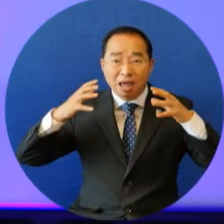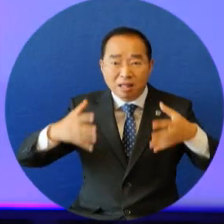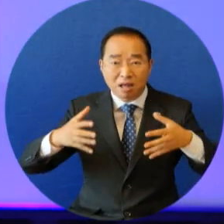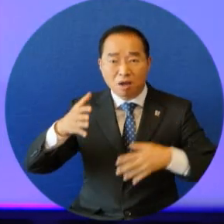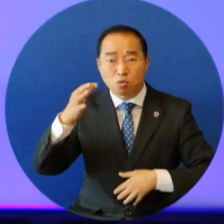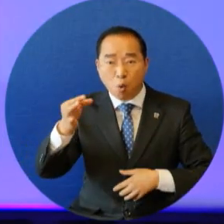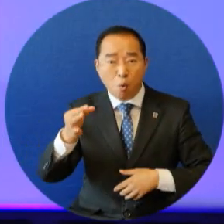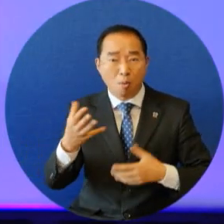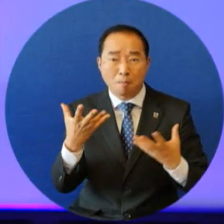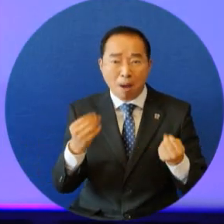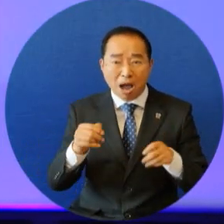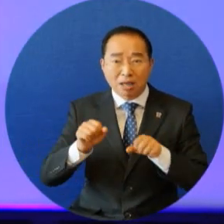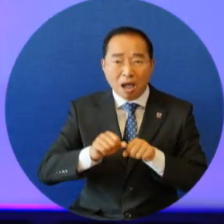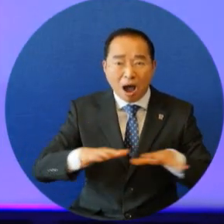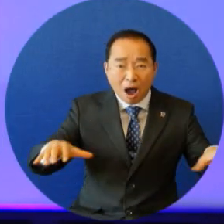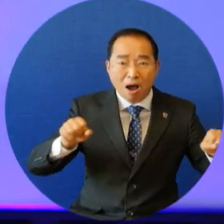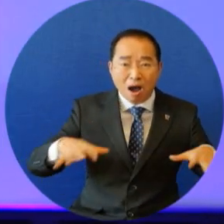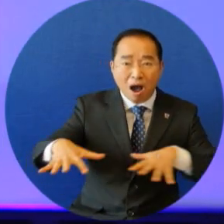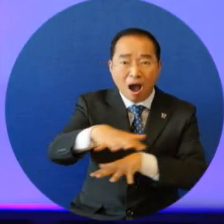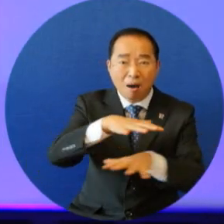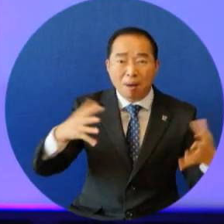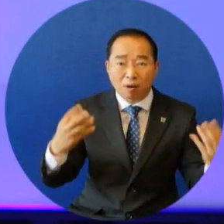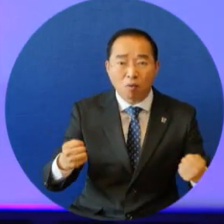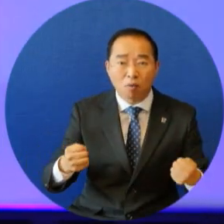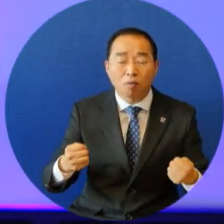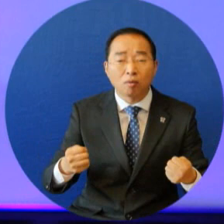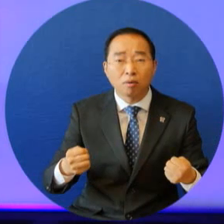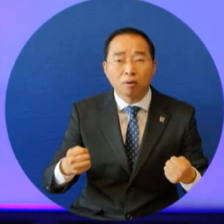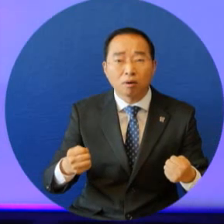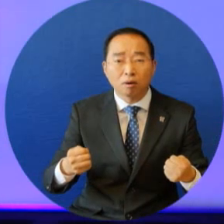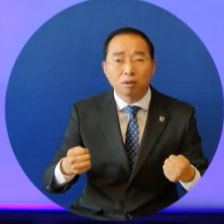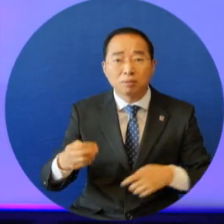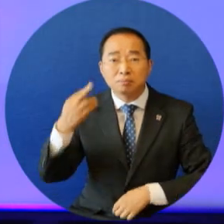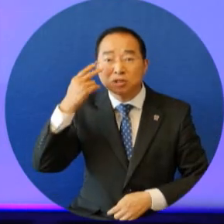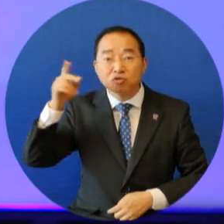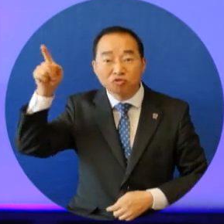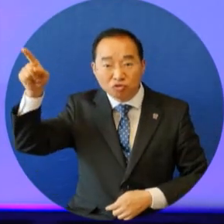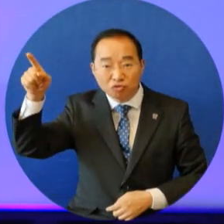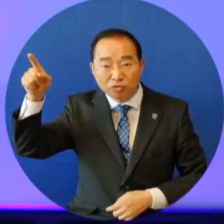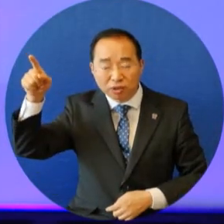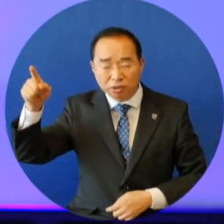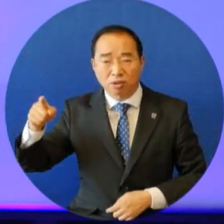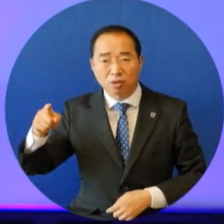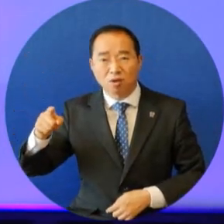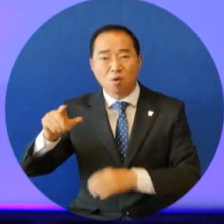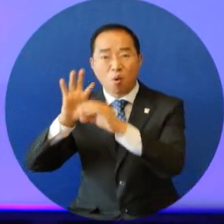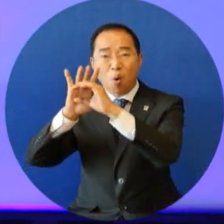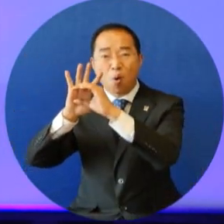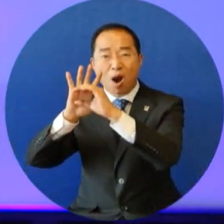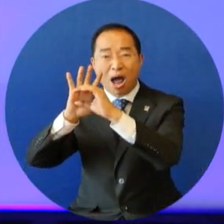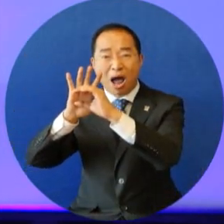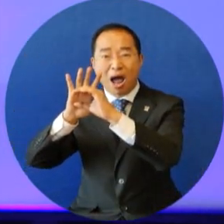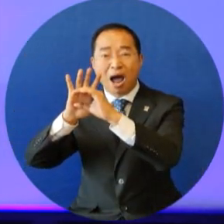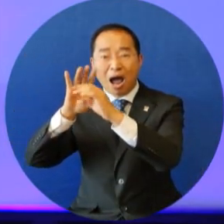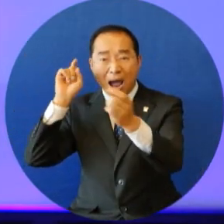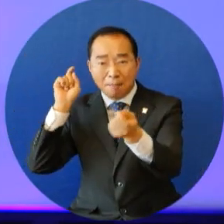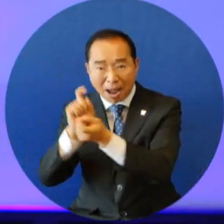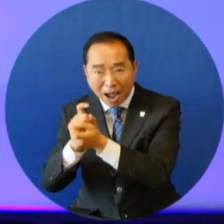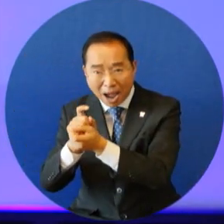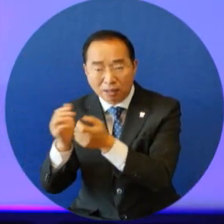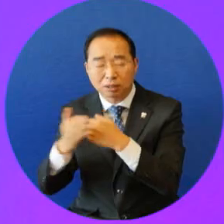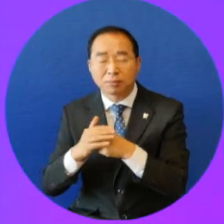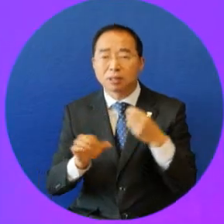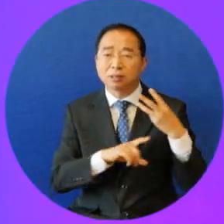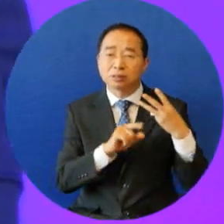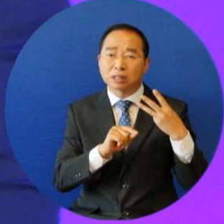세상에는 너무 많은 돈들이 풀렸어요. 아시겠지만 미국이 코로나19를